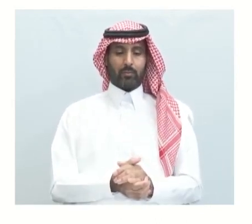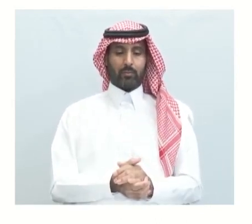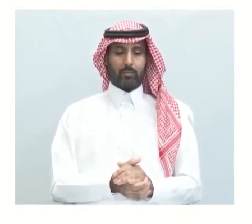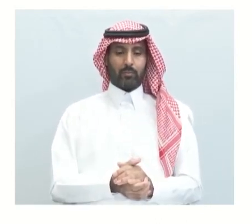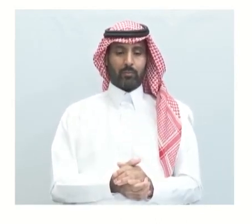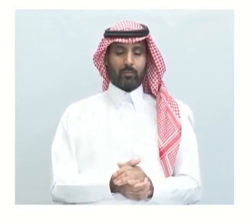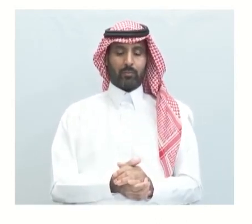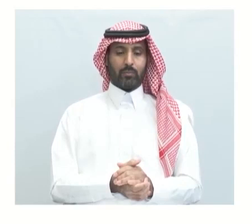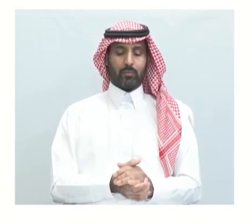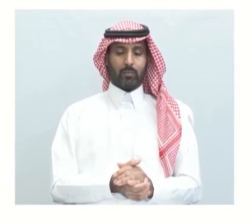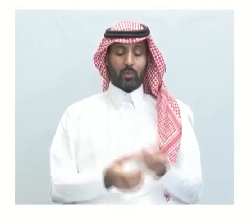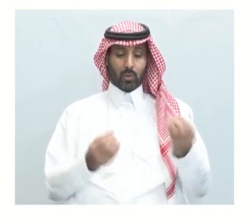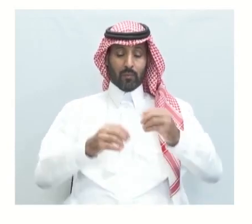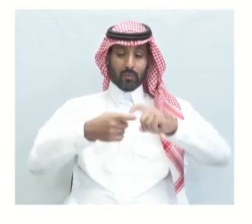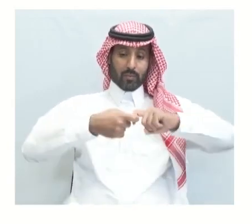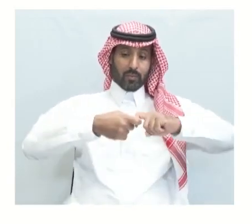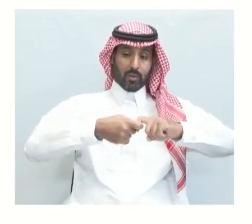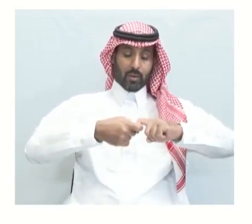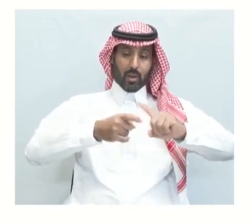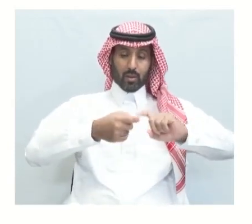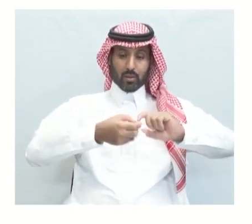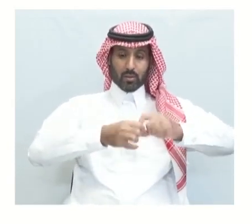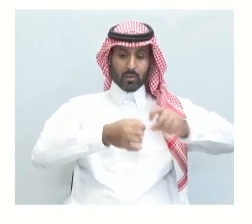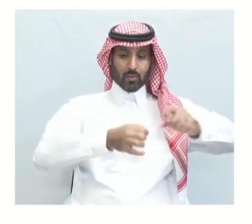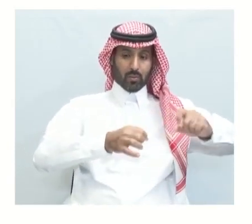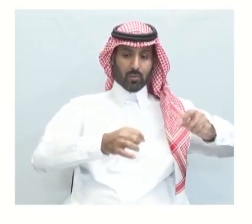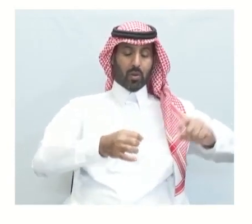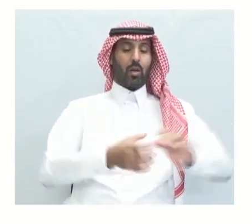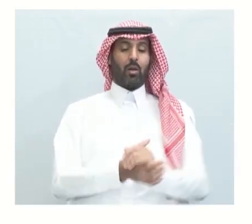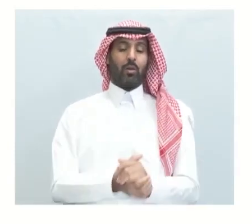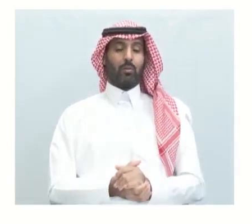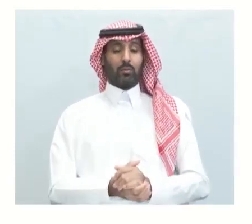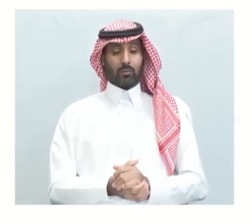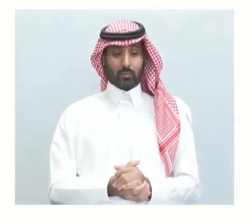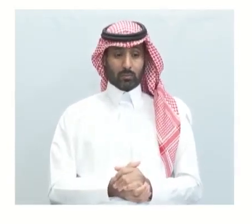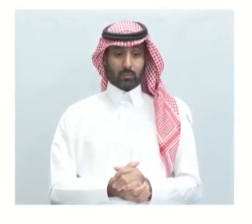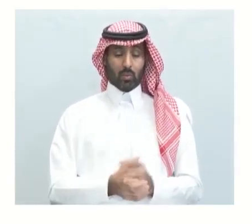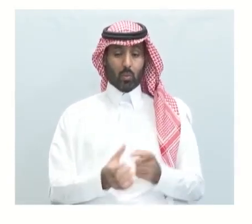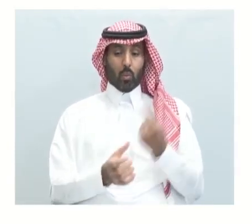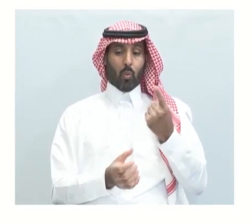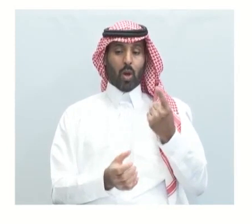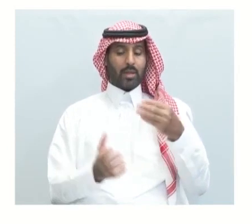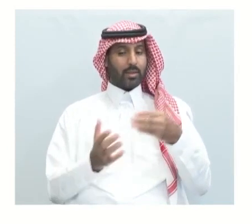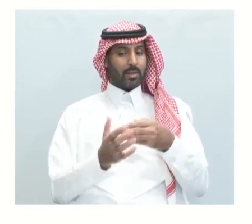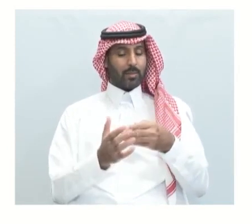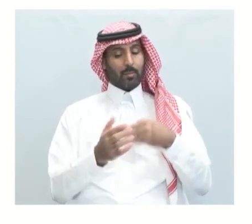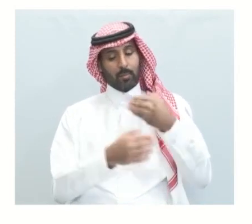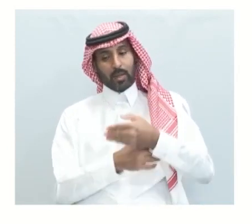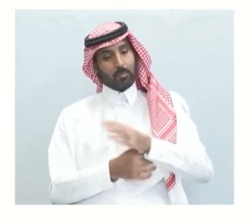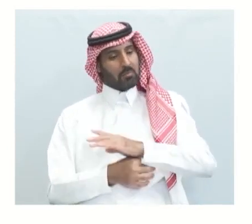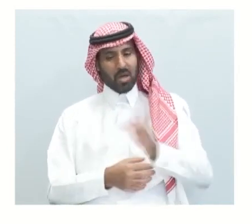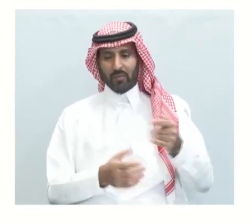الان نريد اضافه المزيد من العقد بنفس الطريقه هذا هو التعريف السنجل نود عرفناه السابقا طريقته ثم